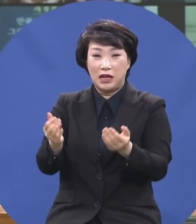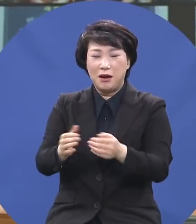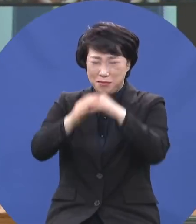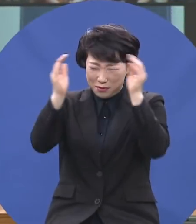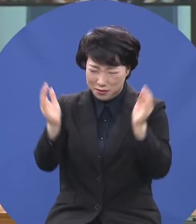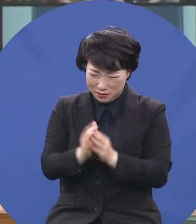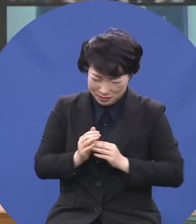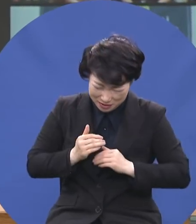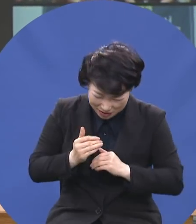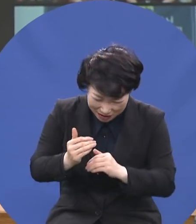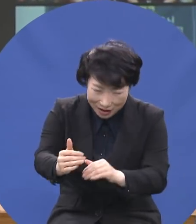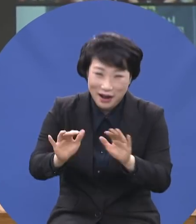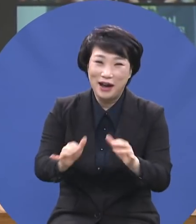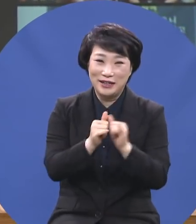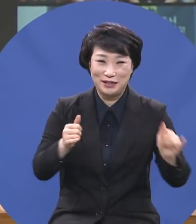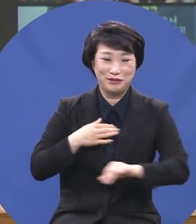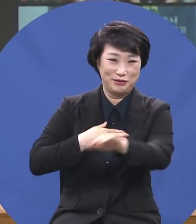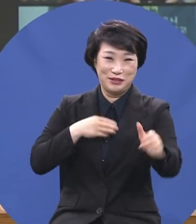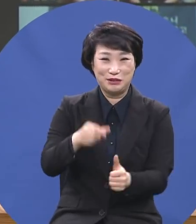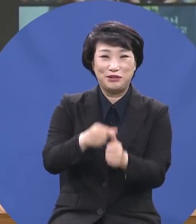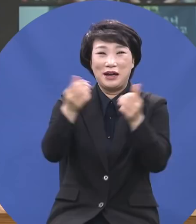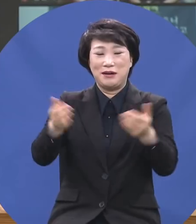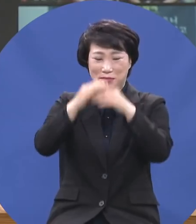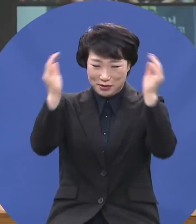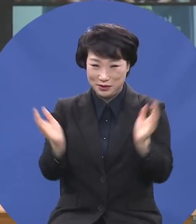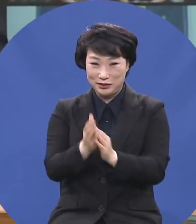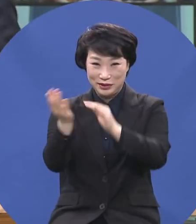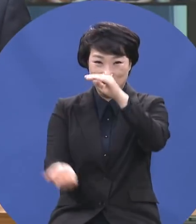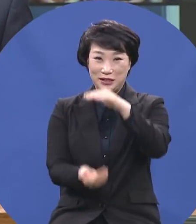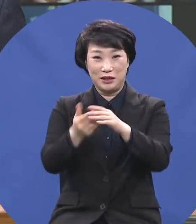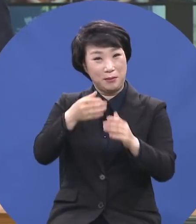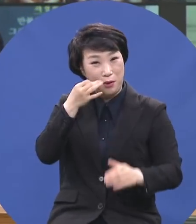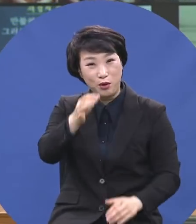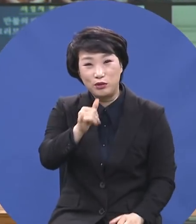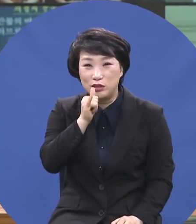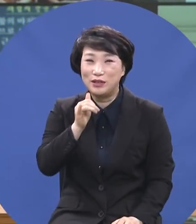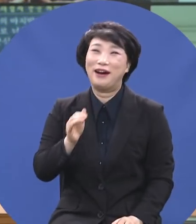일목요연하게 인류 구원 사역을 이루셨다 이 말입니다.